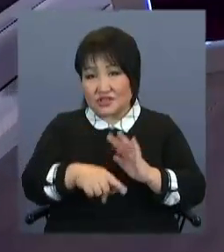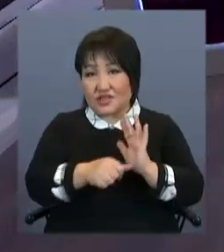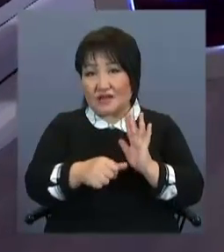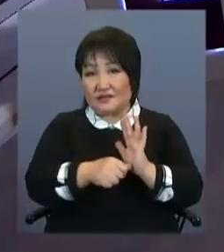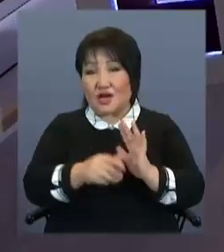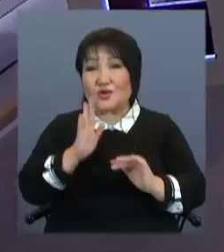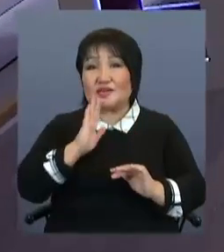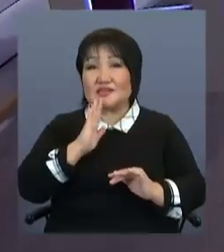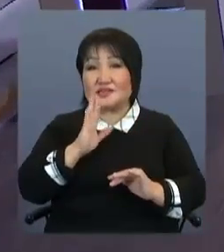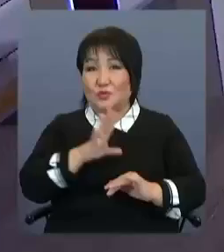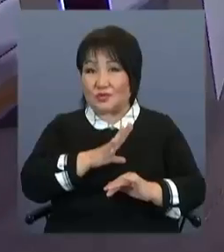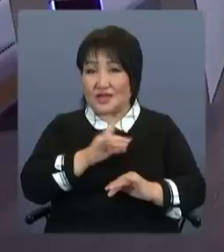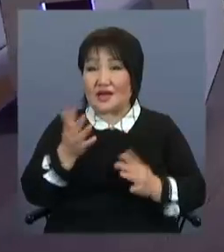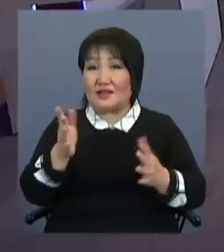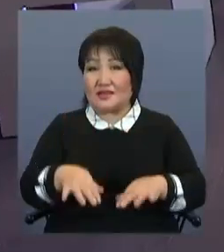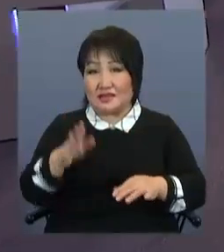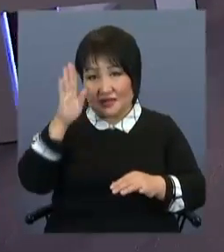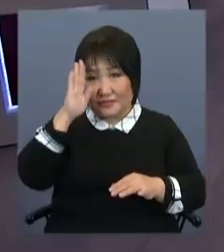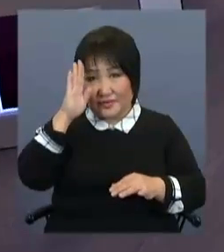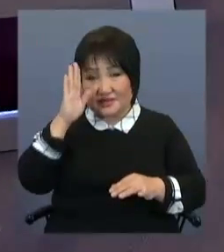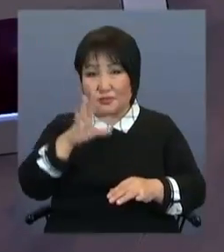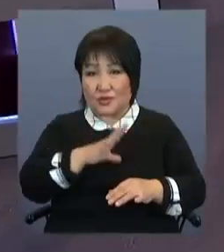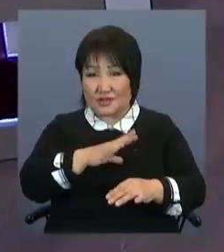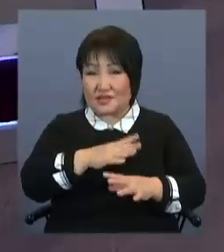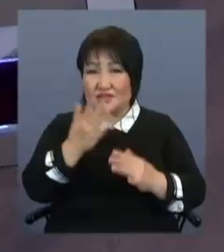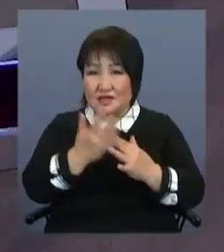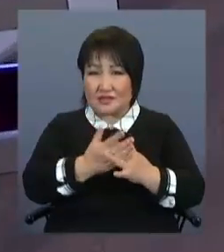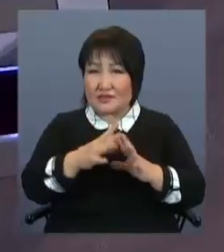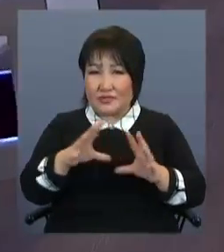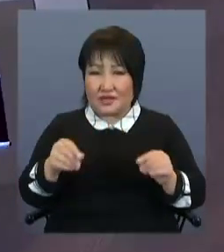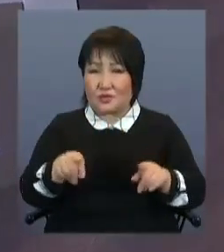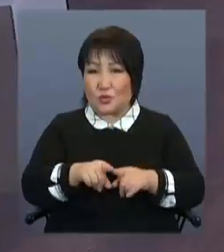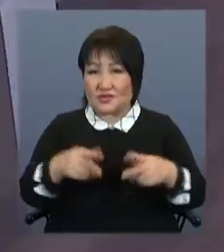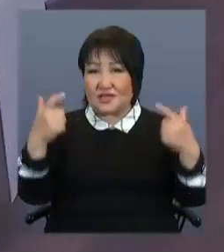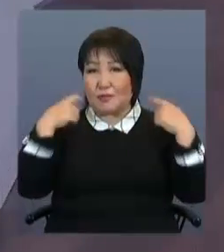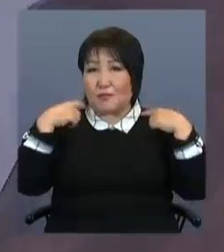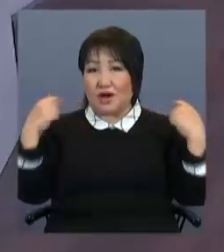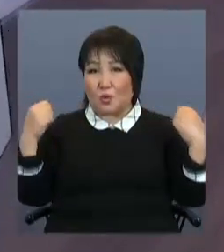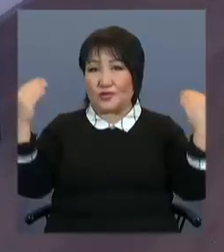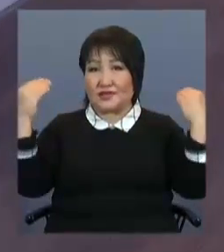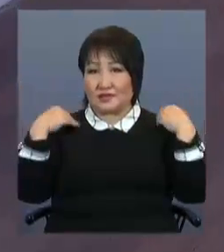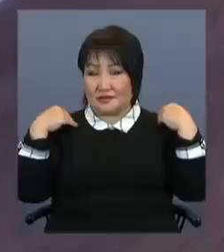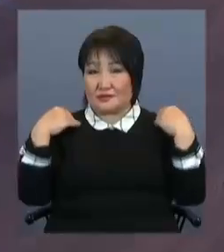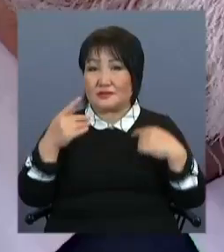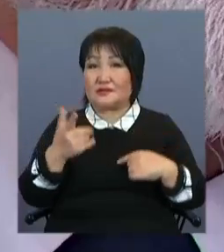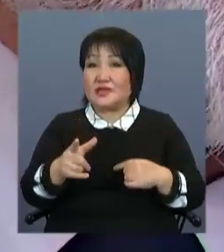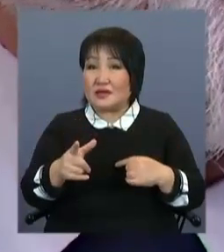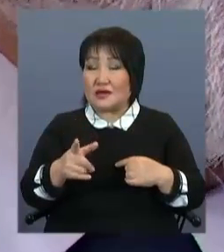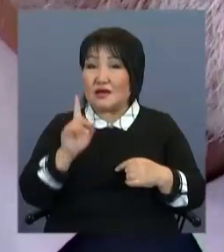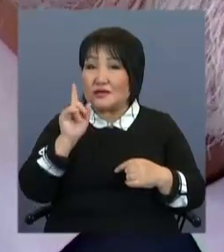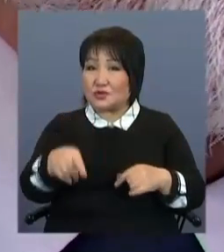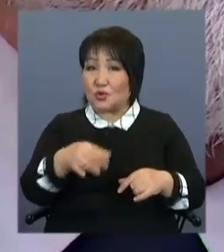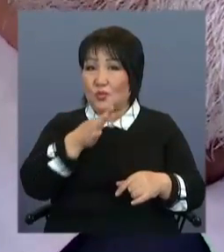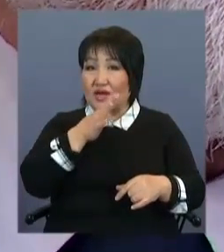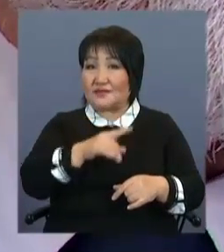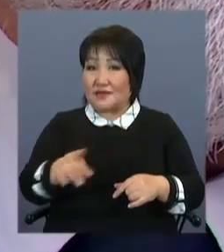балдар. Соның жартысынан көбісі бәрі де осындай погон киді. Неге? Бізді ол уақытта